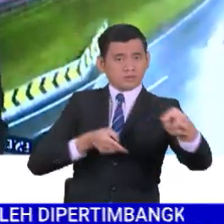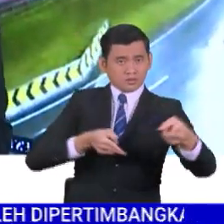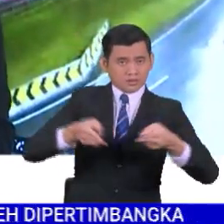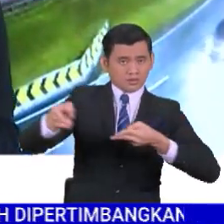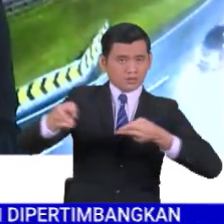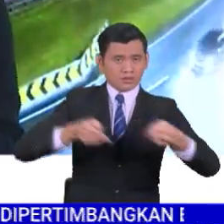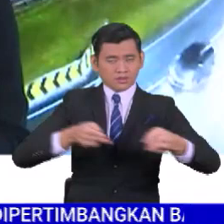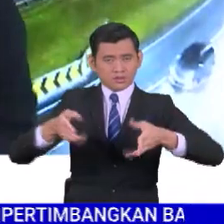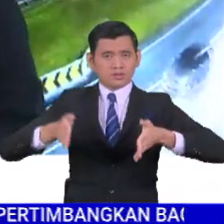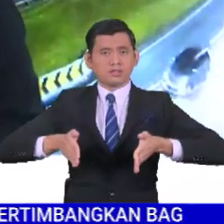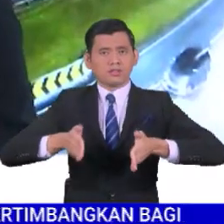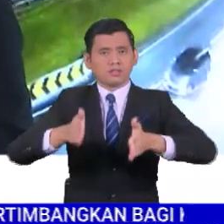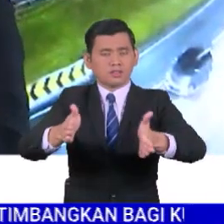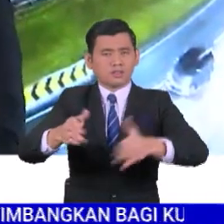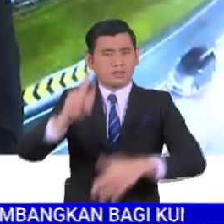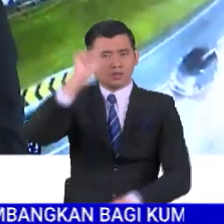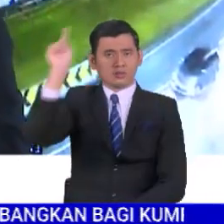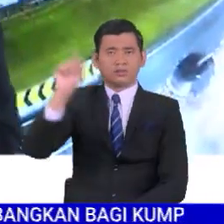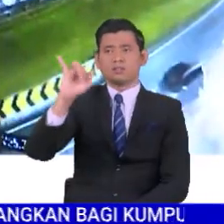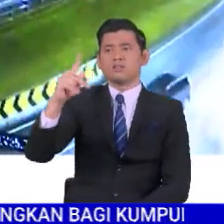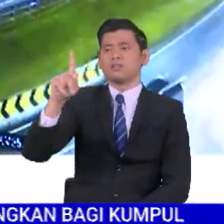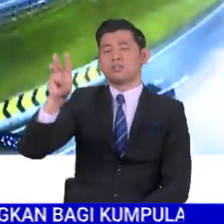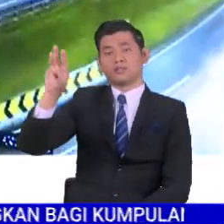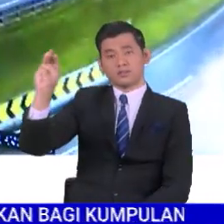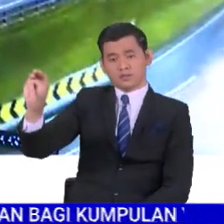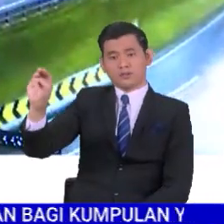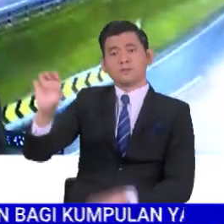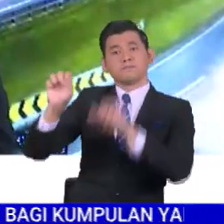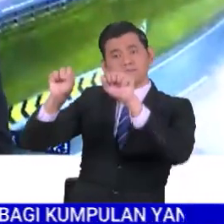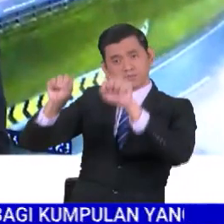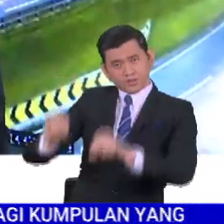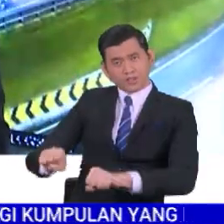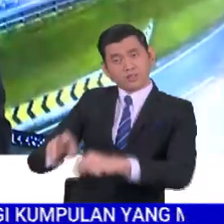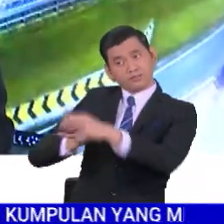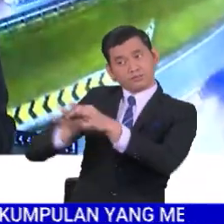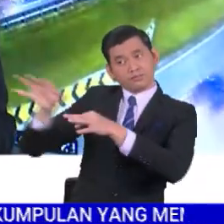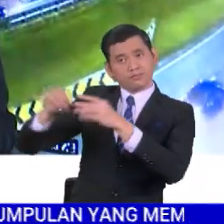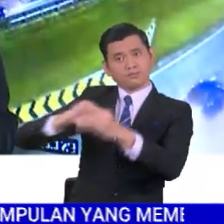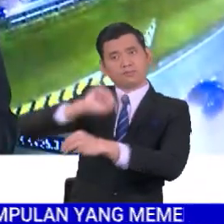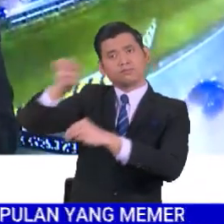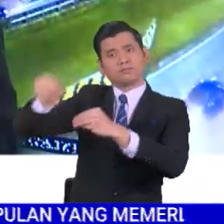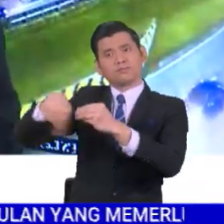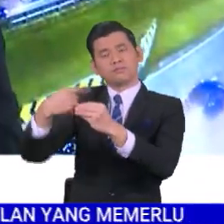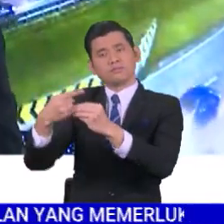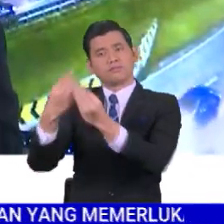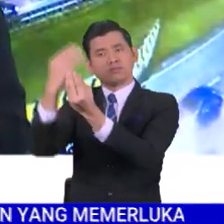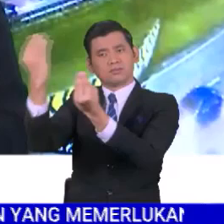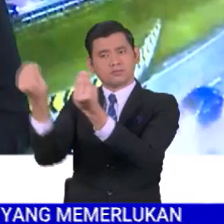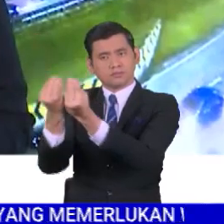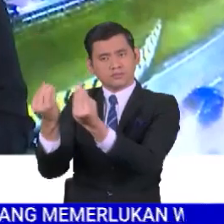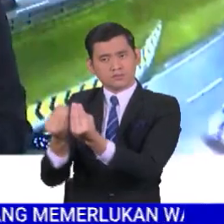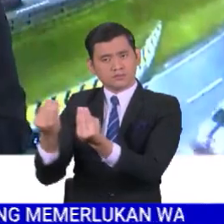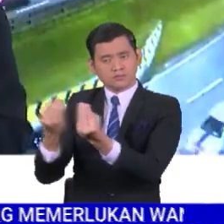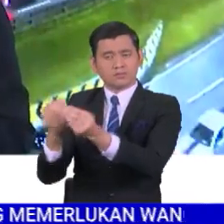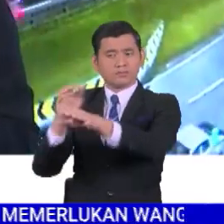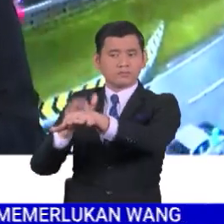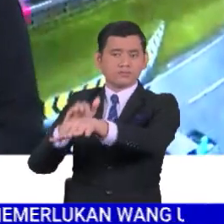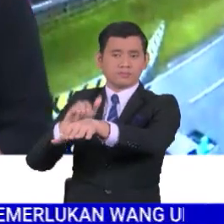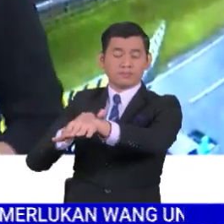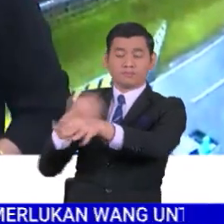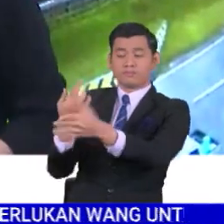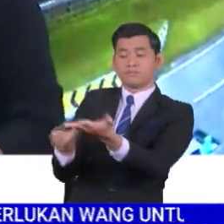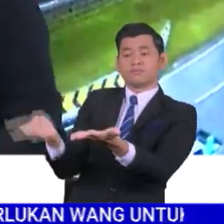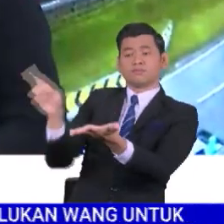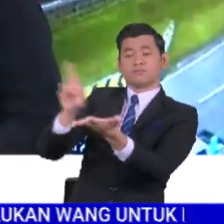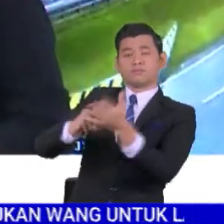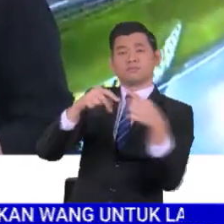Razi. Jadi Tuan Muhammad Ikram, yes, kita nak tanyakan data terbarulah berkenaan dengan pertambahan kenderaan yang direkodkan setakat jam